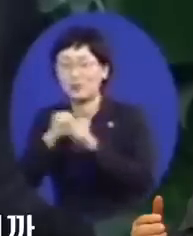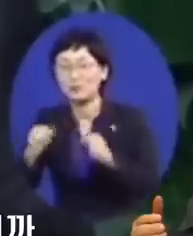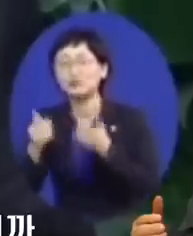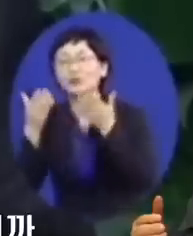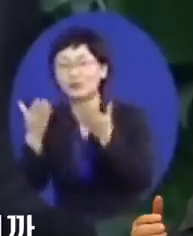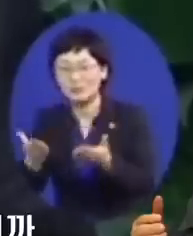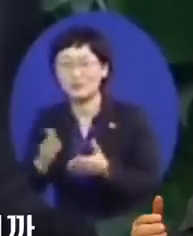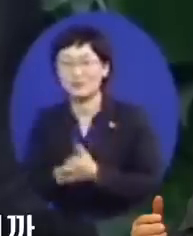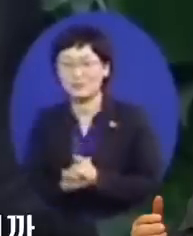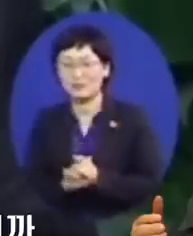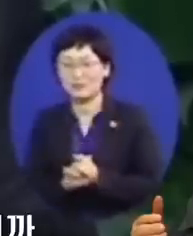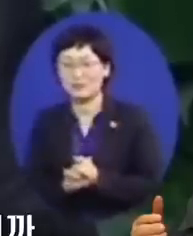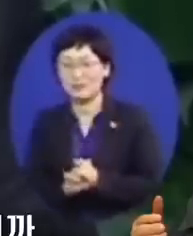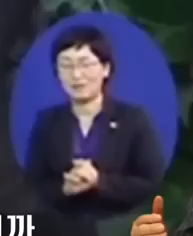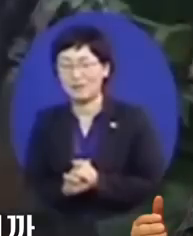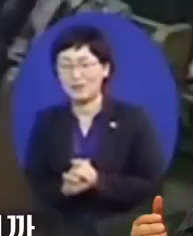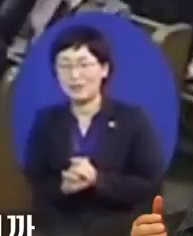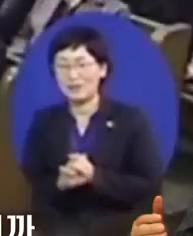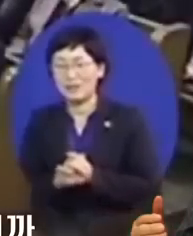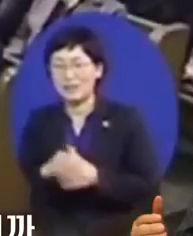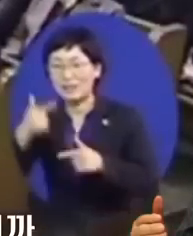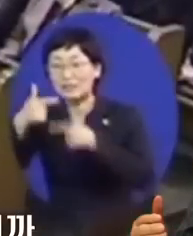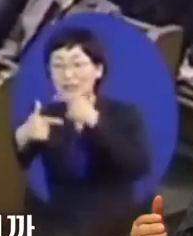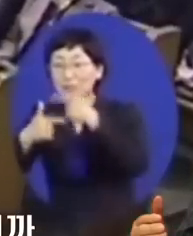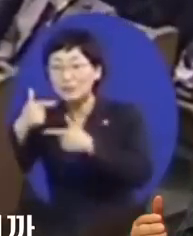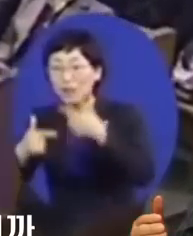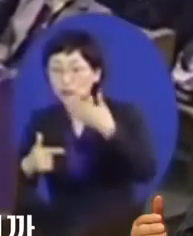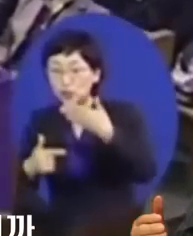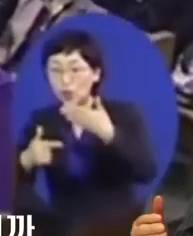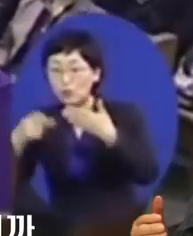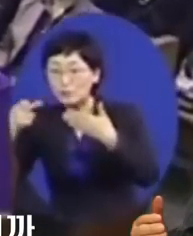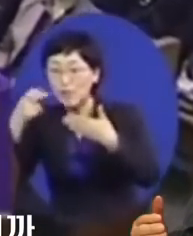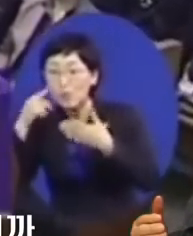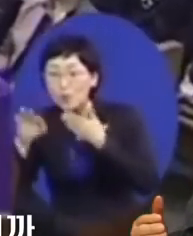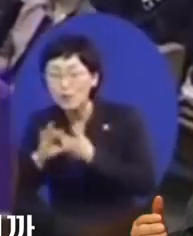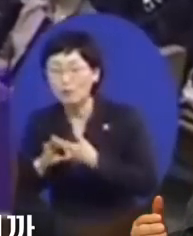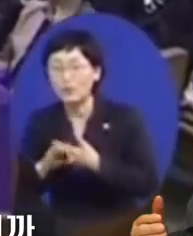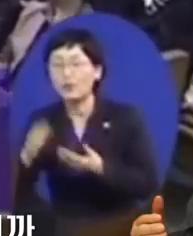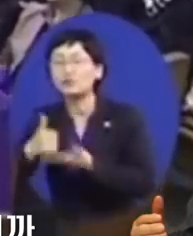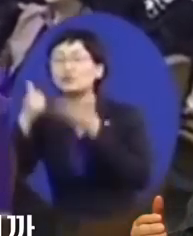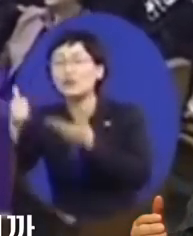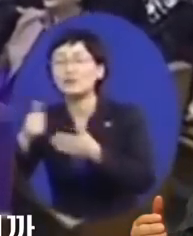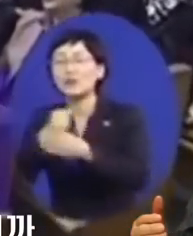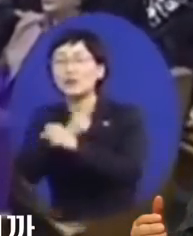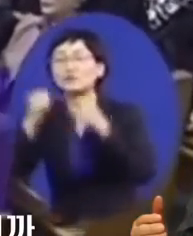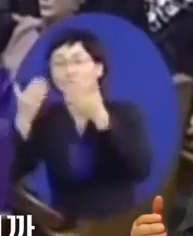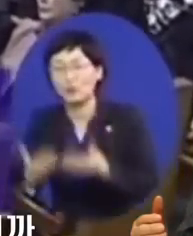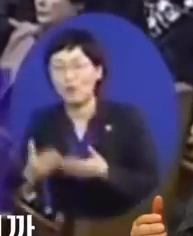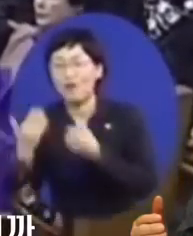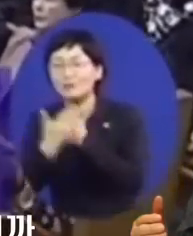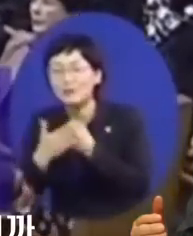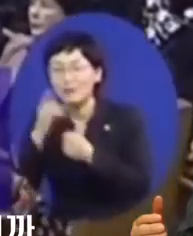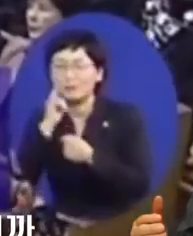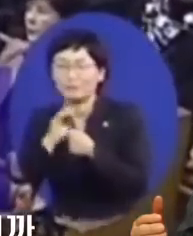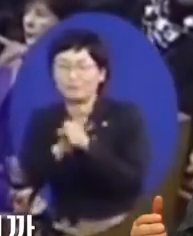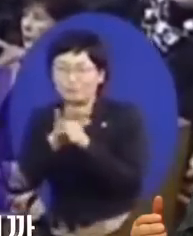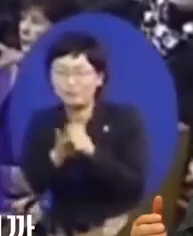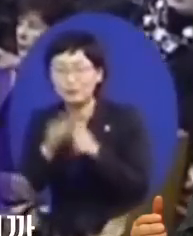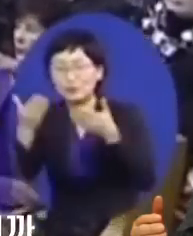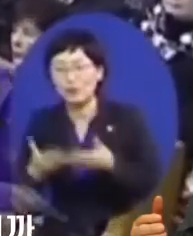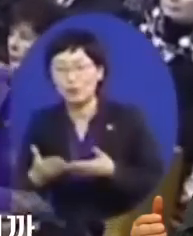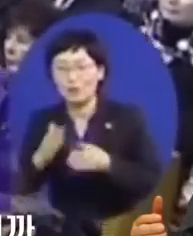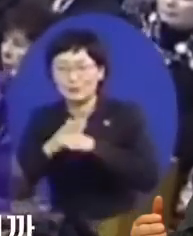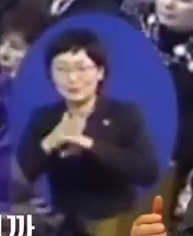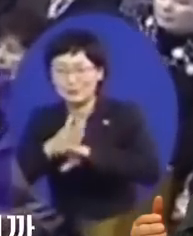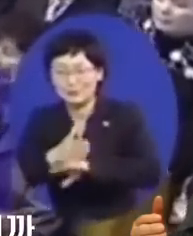주시는 것입니다. 느헤미야서 9장 17절에 주께서는 용서하시는 하나님이시라. 은혜로우시며 긍휼히 여기시며 드디니